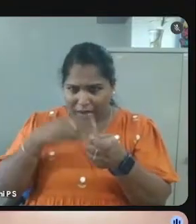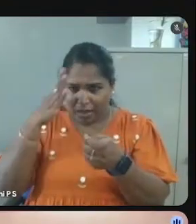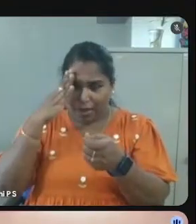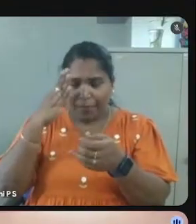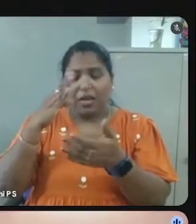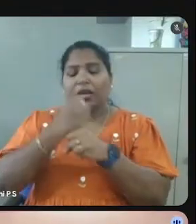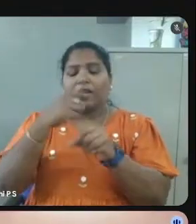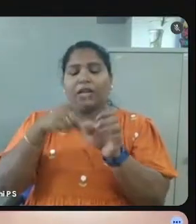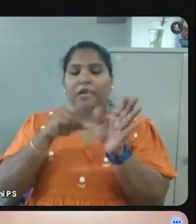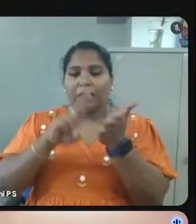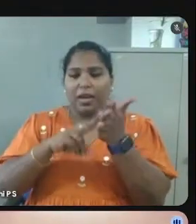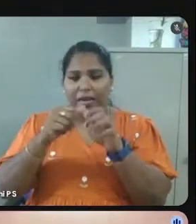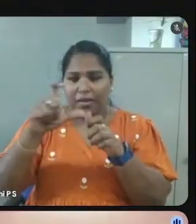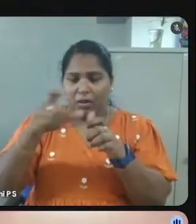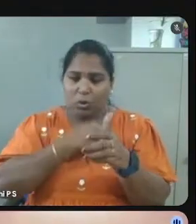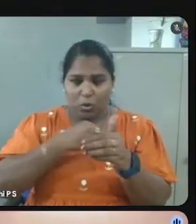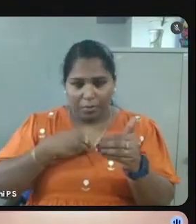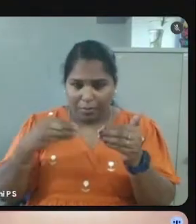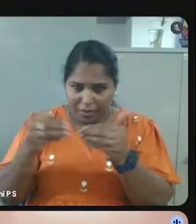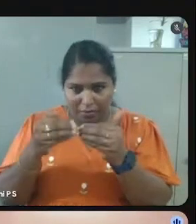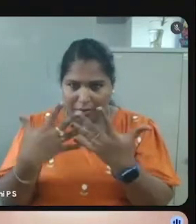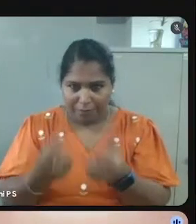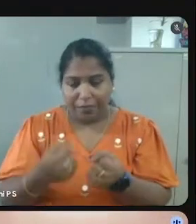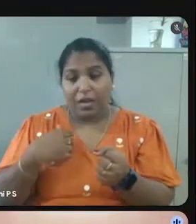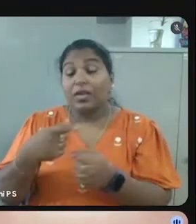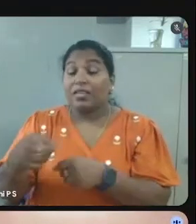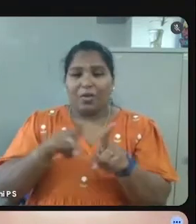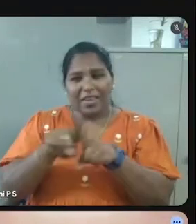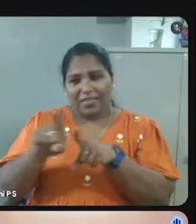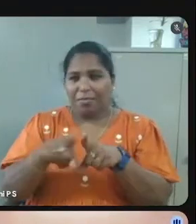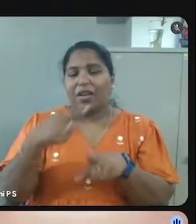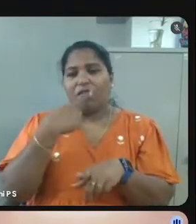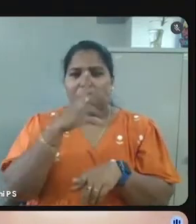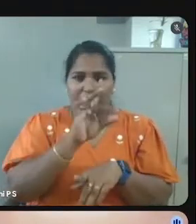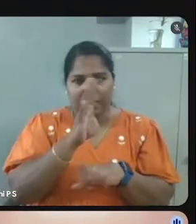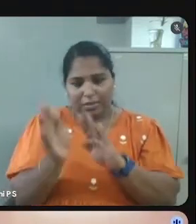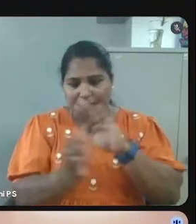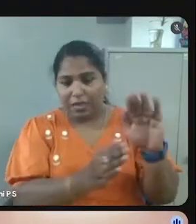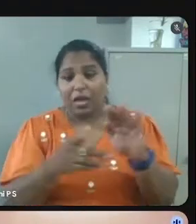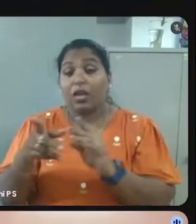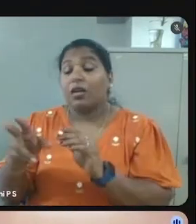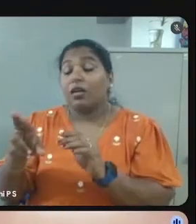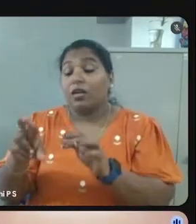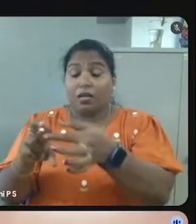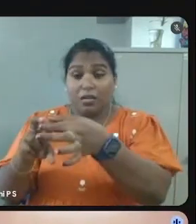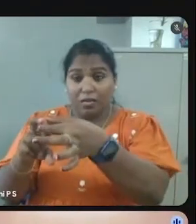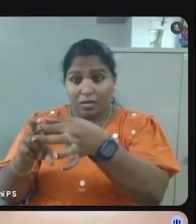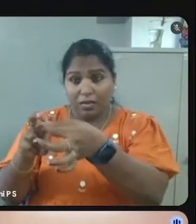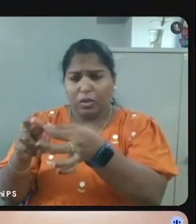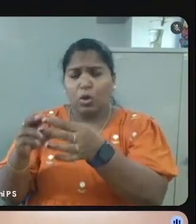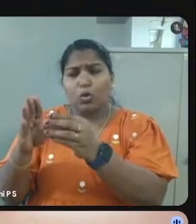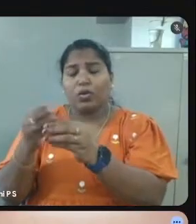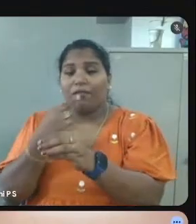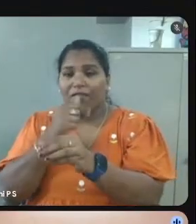ക്ലൈറ്റോറിയസിലെ ലൂബ്രിക്കേഷൻസും ഒരു മോയിസ്റ്റും ഉണ്ടാകും. ആ മോയിസ്റ്റ് തന്നെ ഒരു നോർമൽ സെക്ഷൽ ആക്ടിവിറ്റിന്